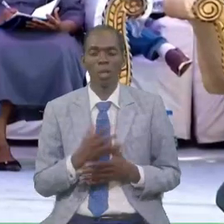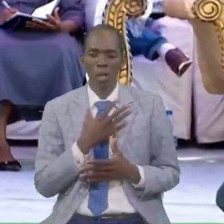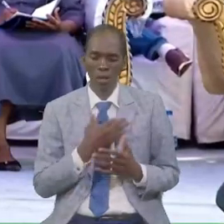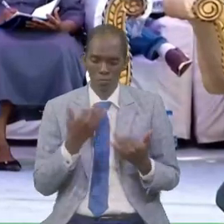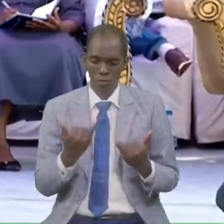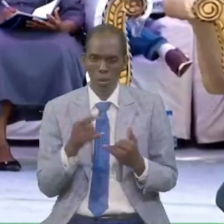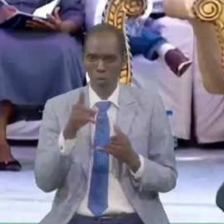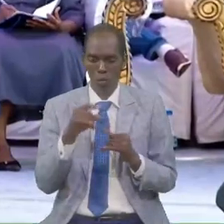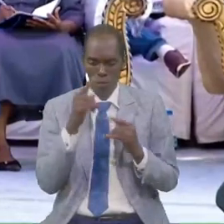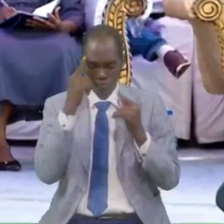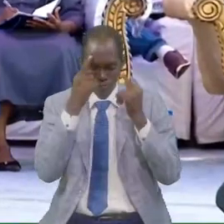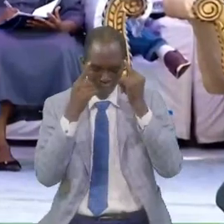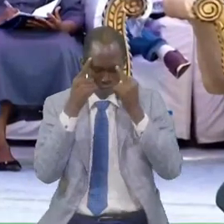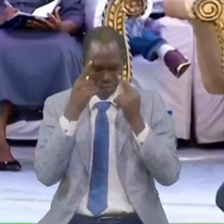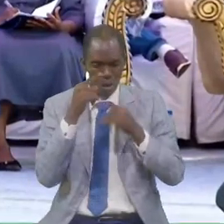Pensez à cela.